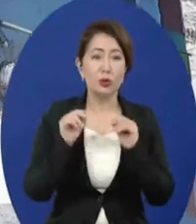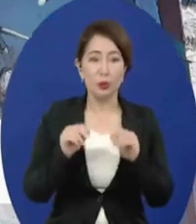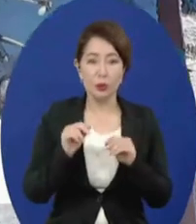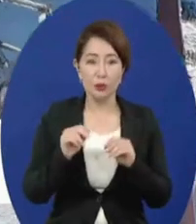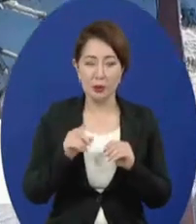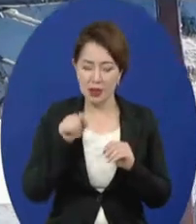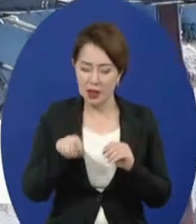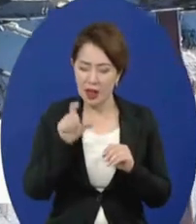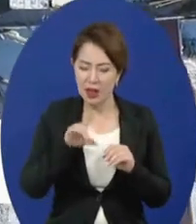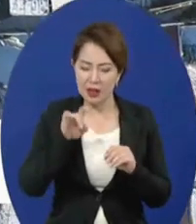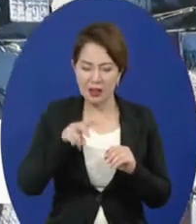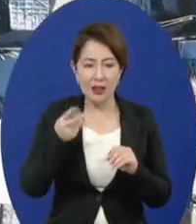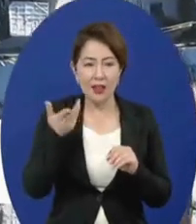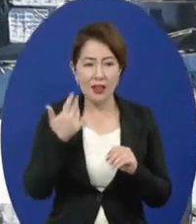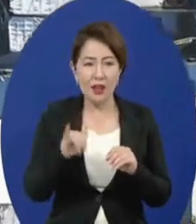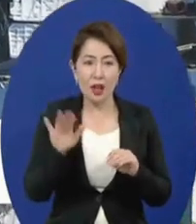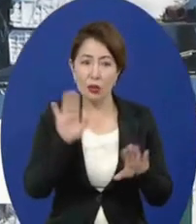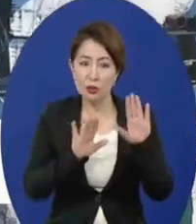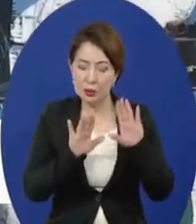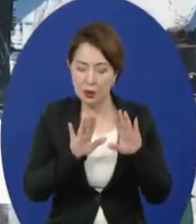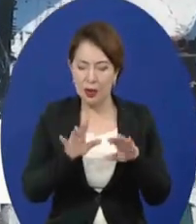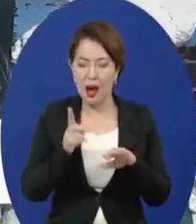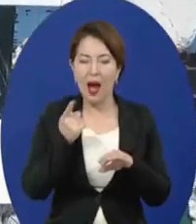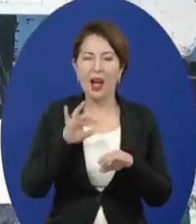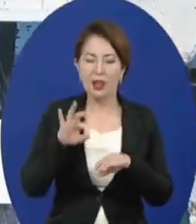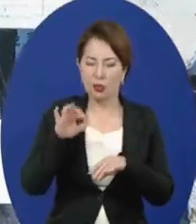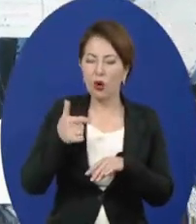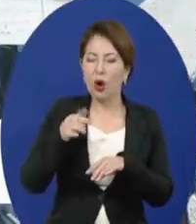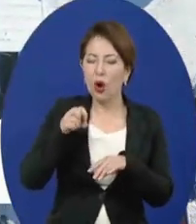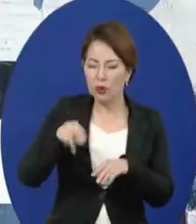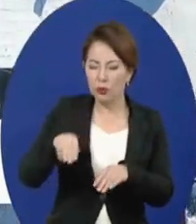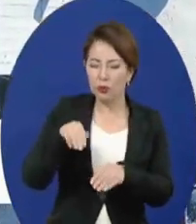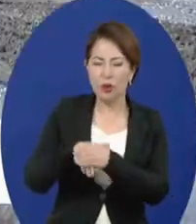Үүнээс гадна эрсдэл бүхий нөхцөл халдварын голомтод ажиллаж байгаа